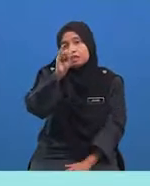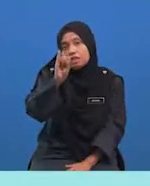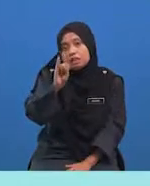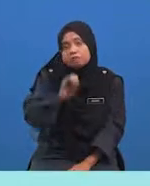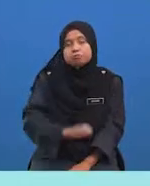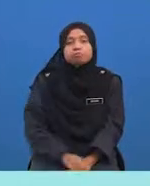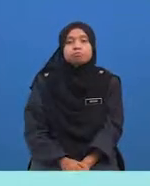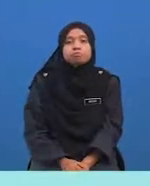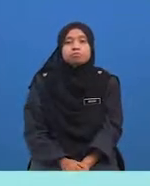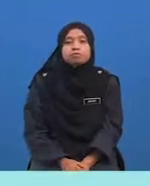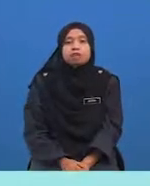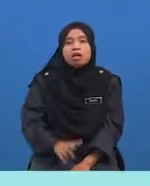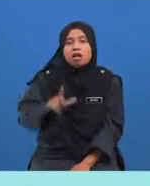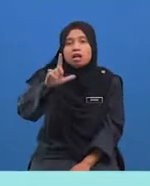itu.